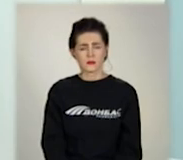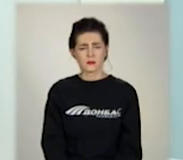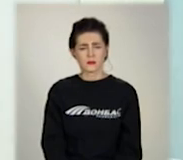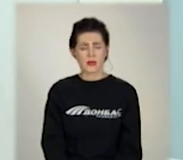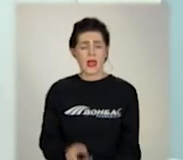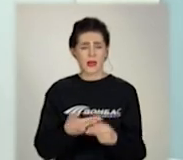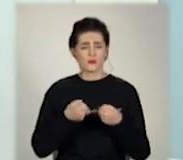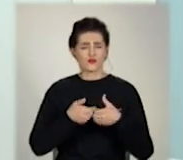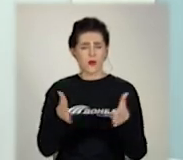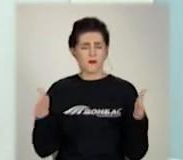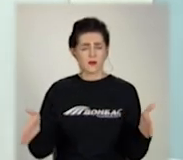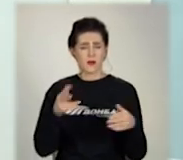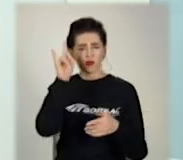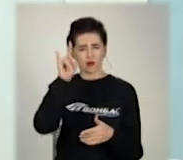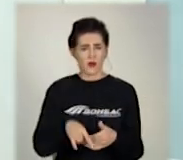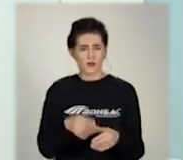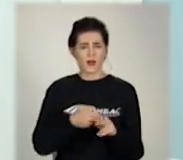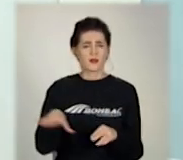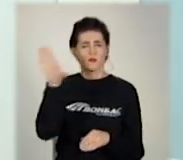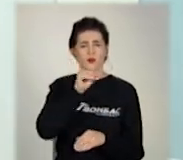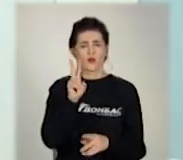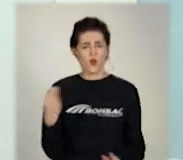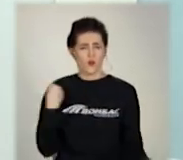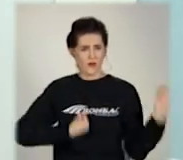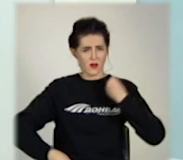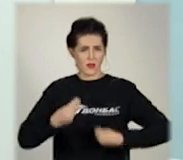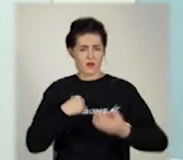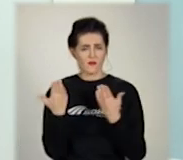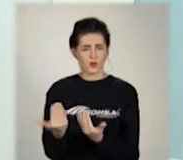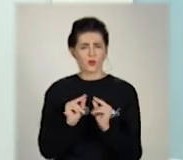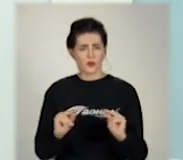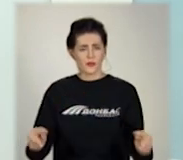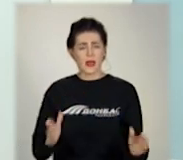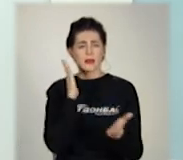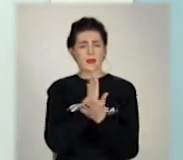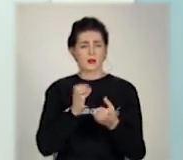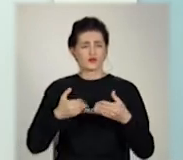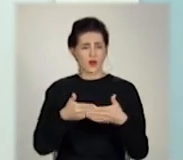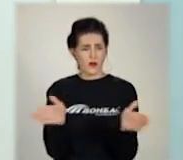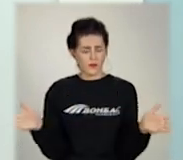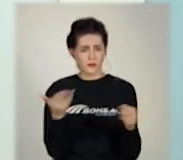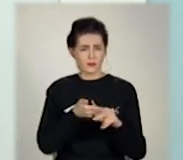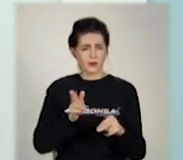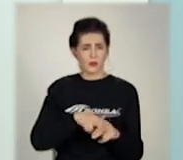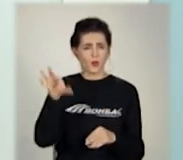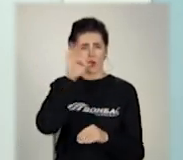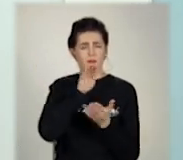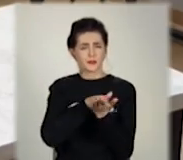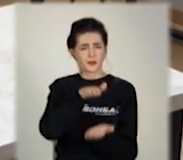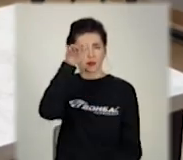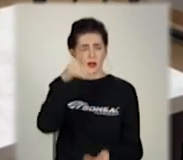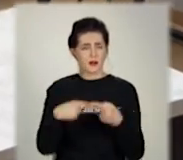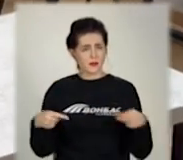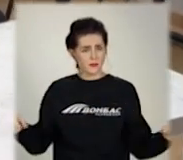шафа для верхнього одягу викладача. Тут є шафа для того, щоб щось, якісь папки були